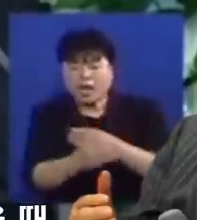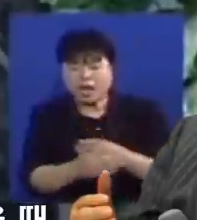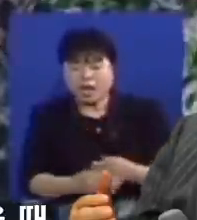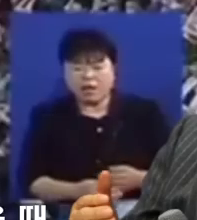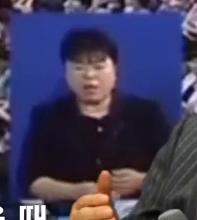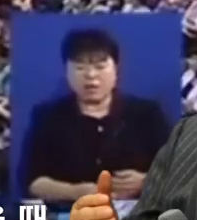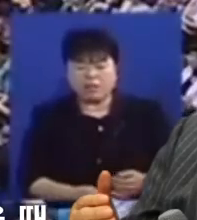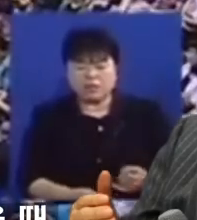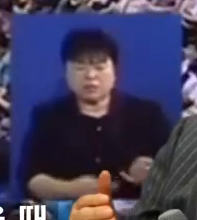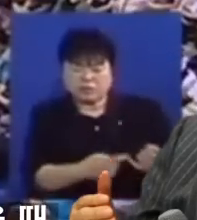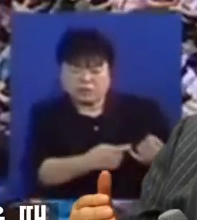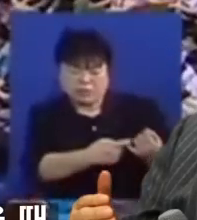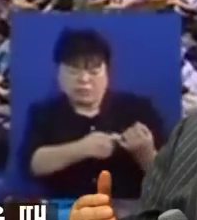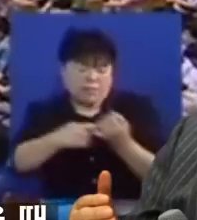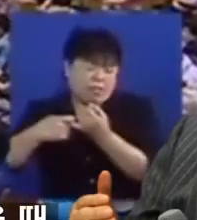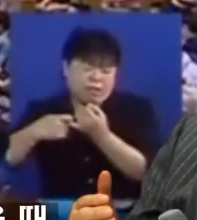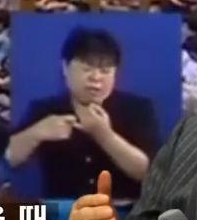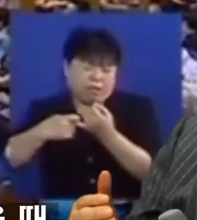같이 자자.